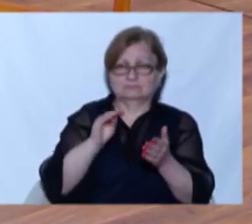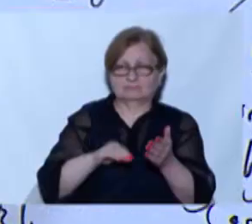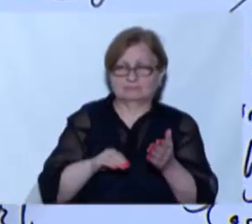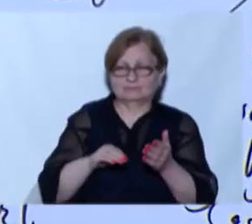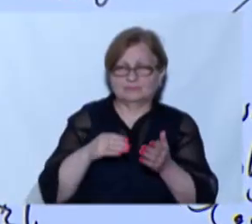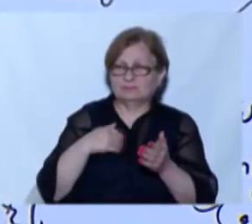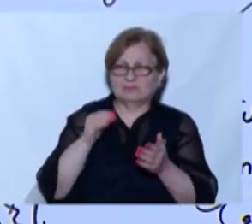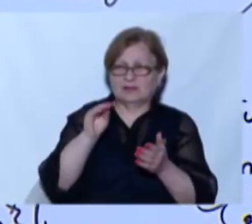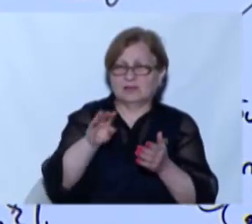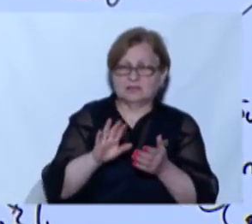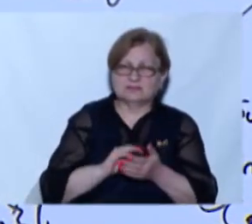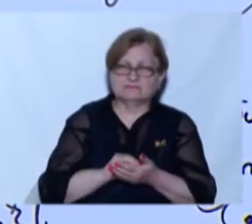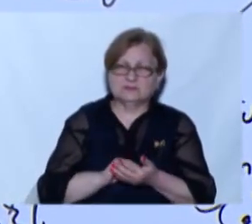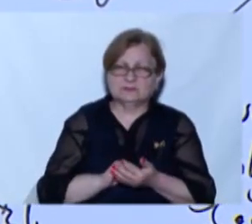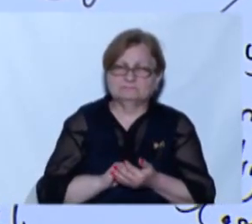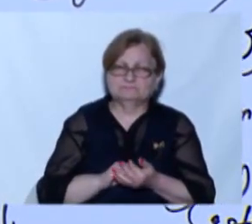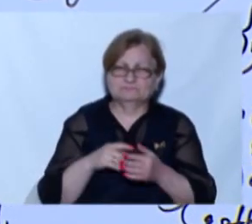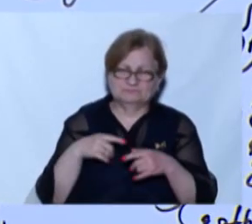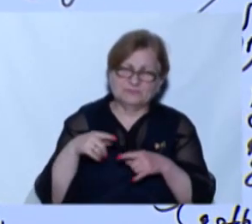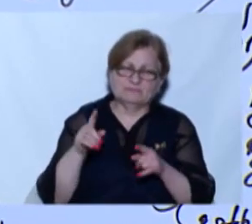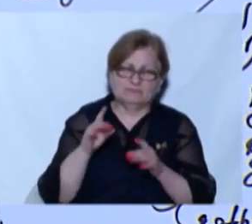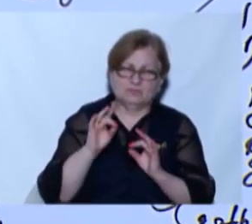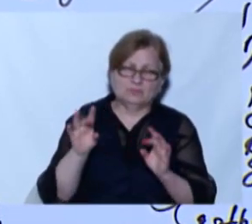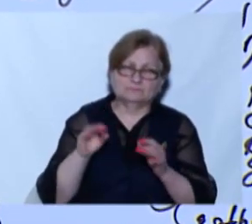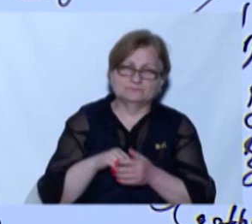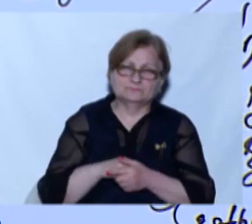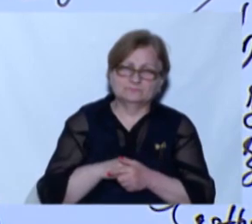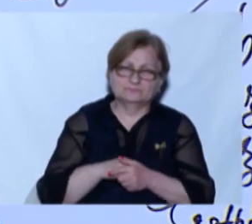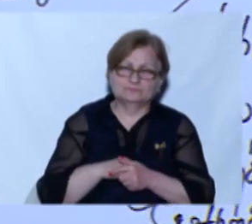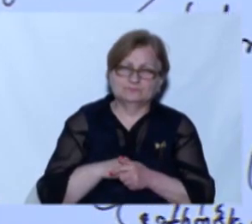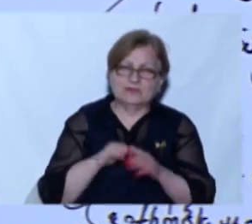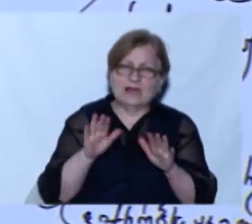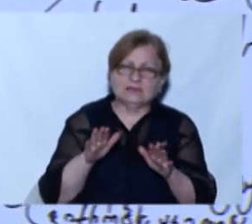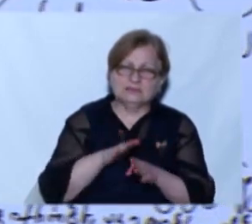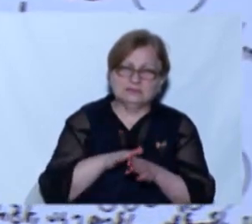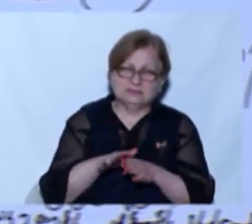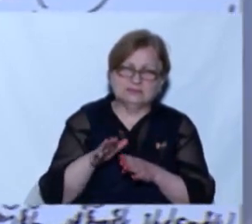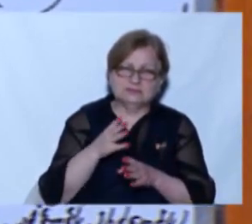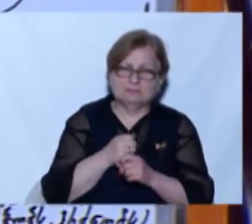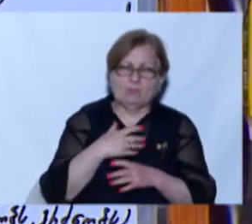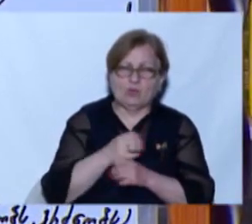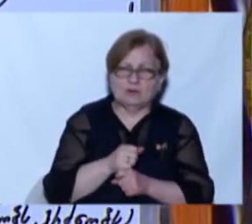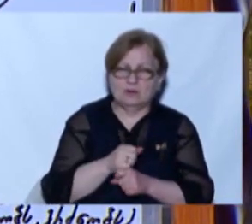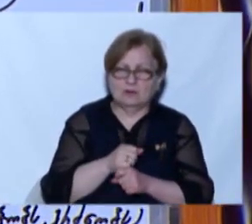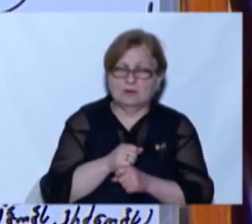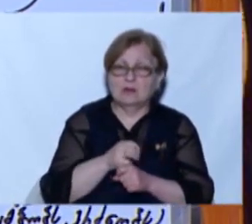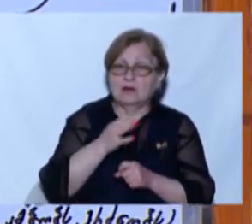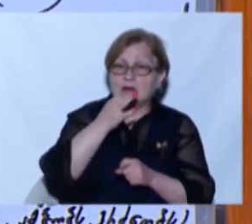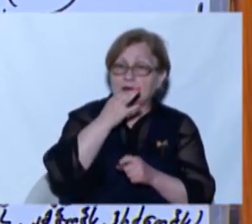აღარ დამეტია დაფაზე, დიდი ადგილი დასჭირდა ამას და ამიტომ ცოტა მოკლედ დაგიწერეთ. მე